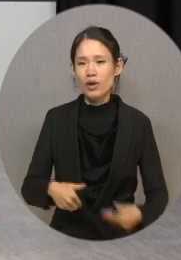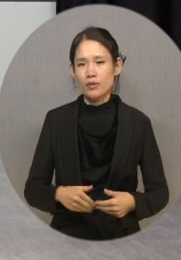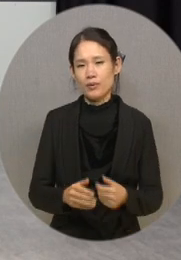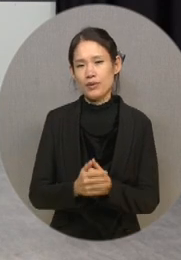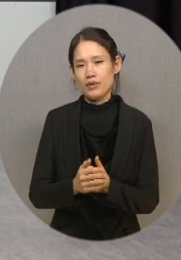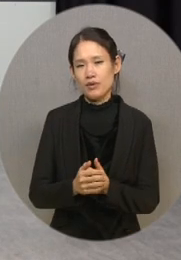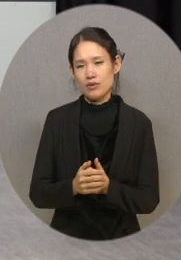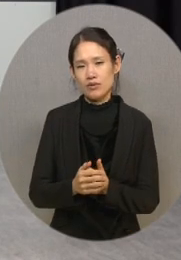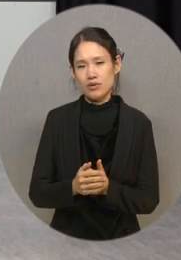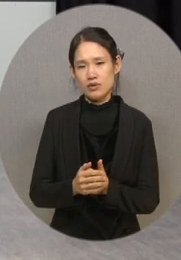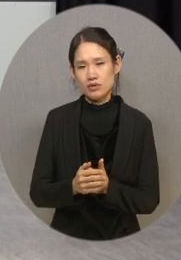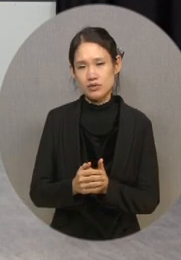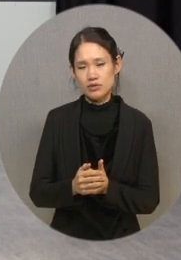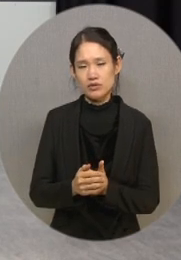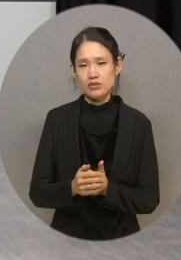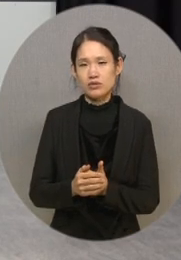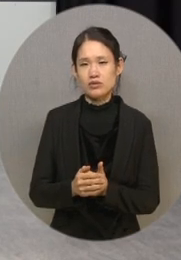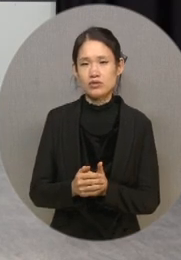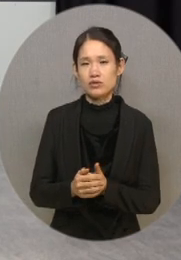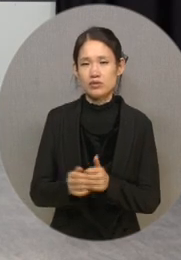가지고